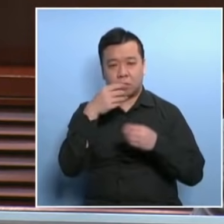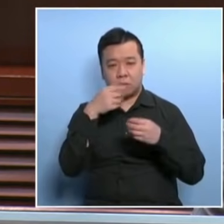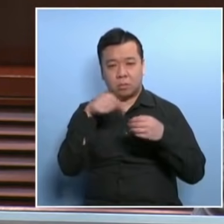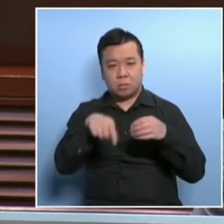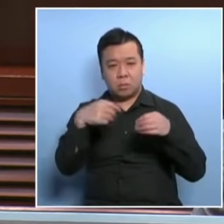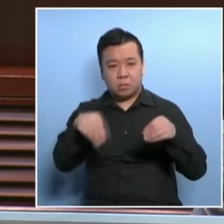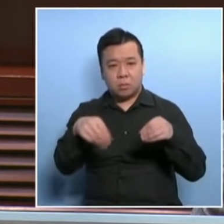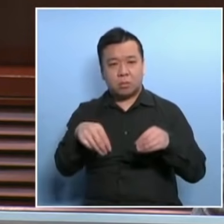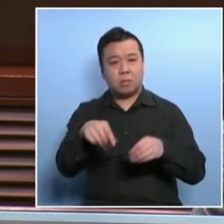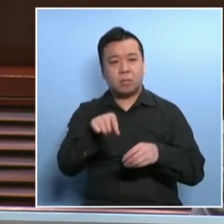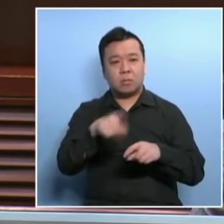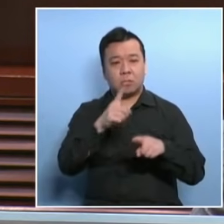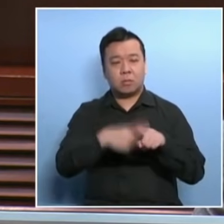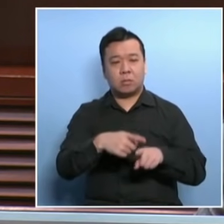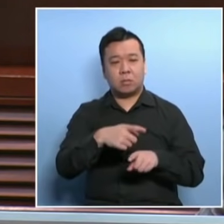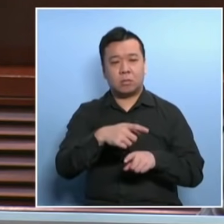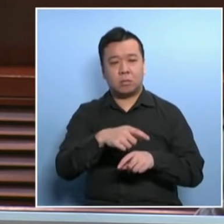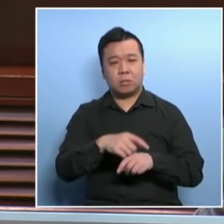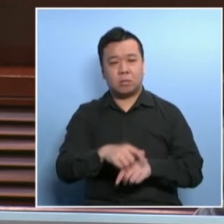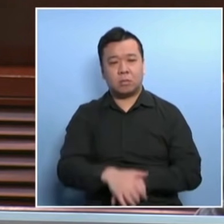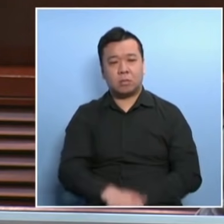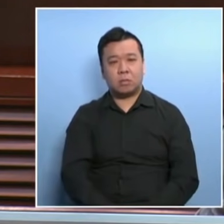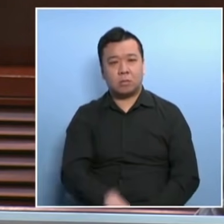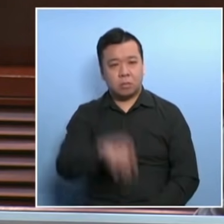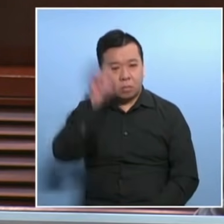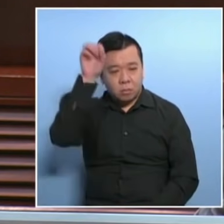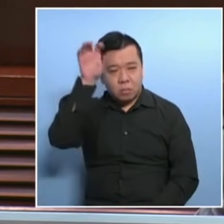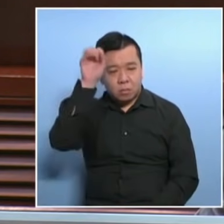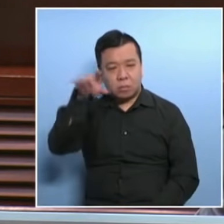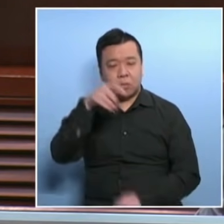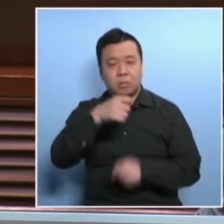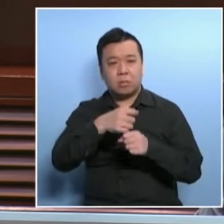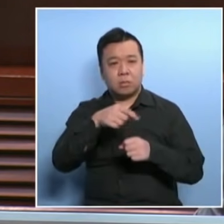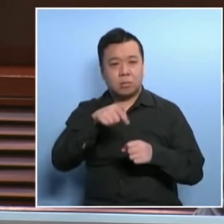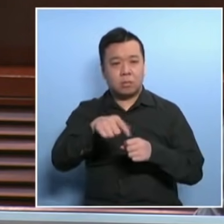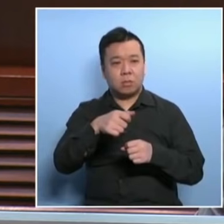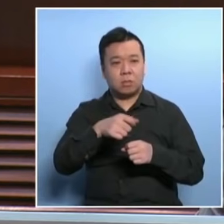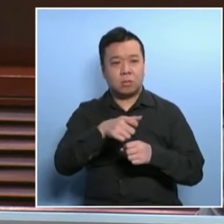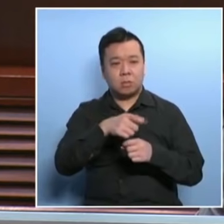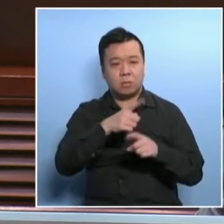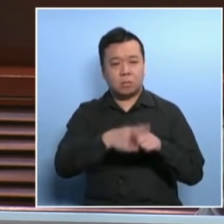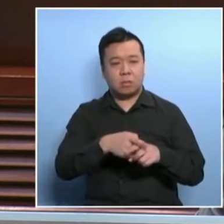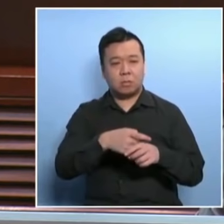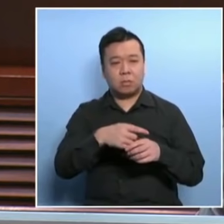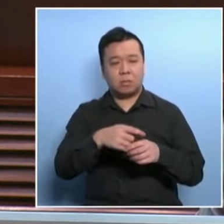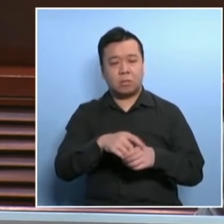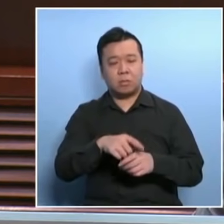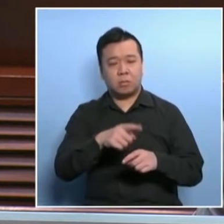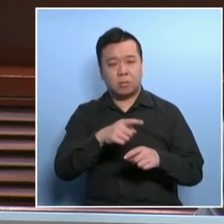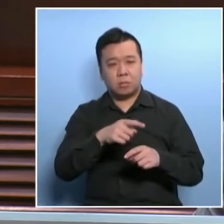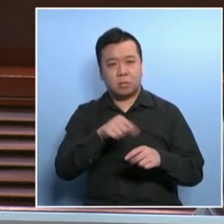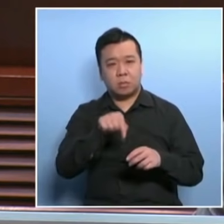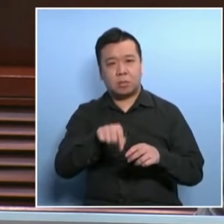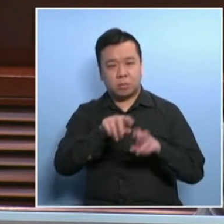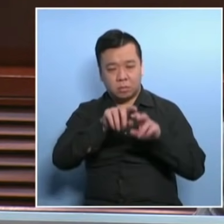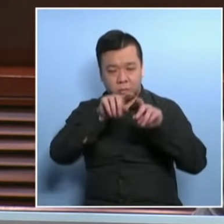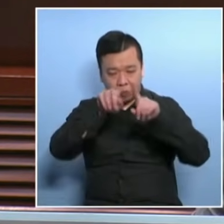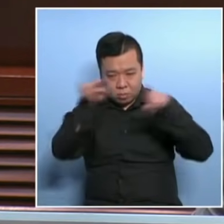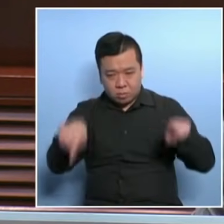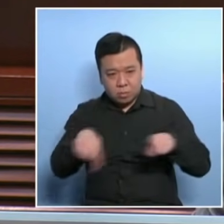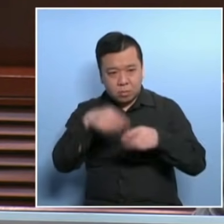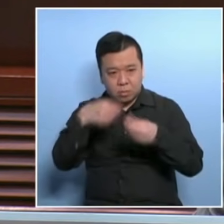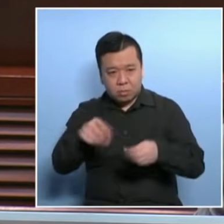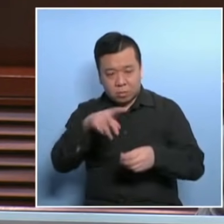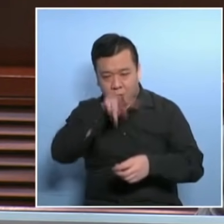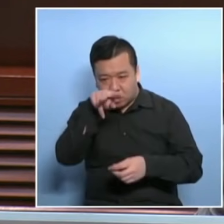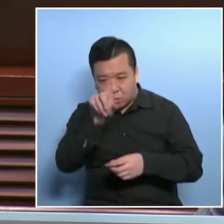呢，是說是一個叫做 creativity 創作性，都是一個 conformity， 在一個框架裏面怎